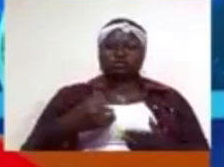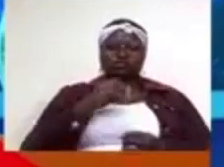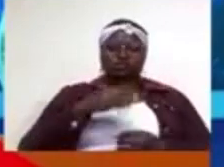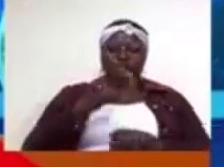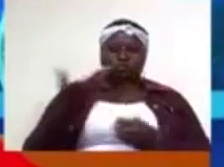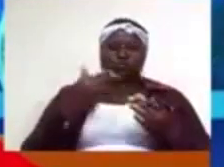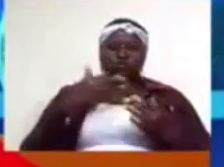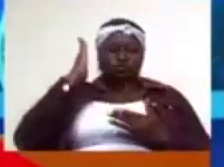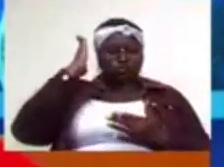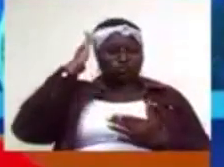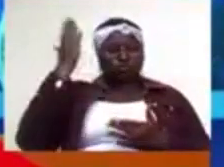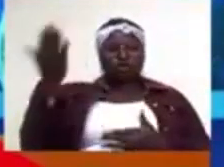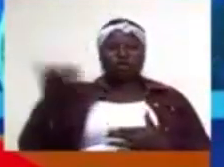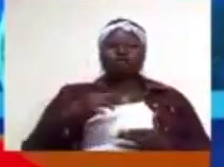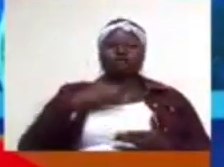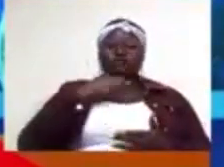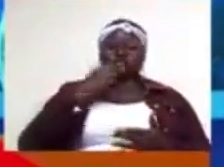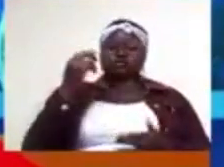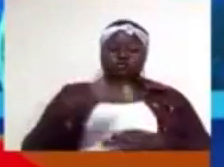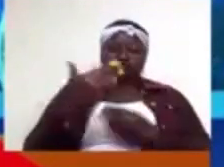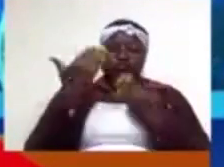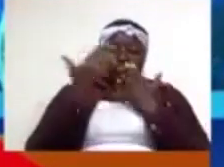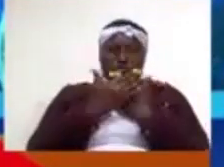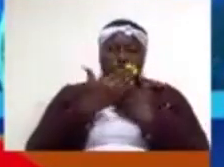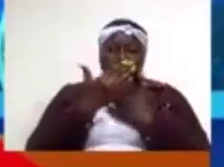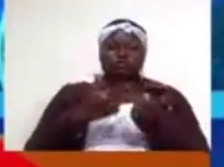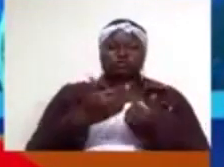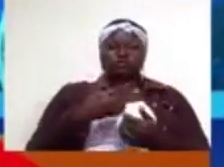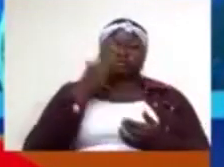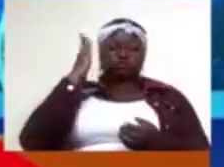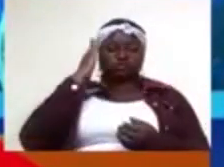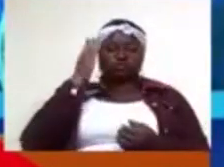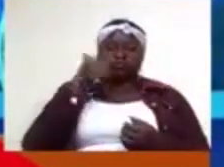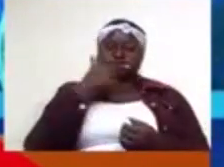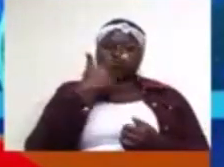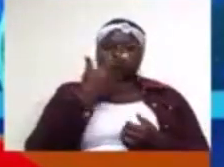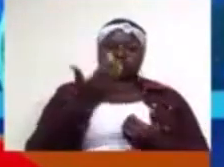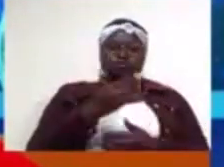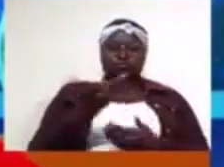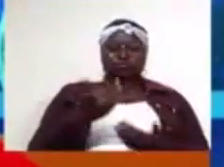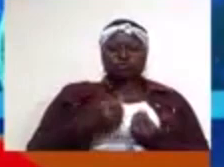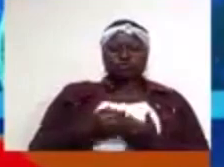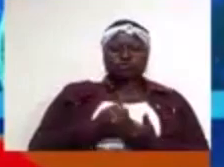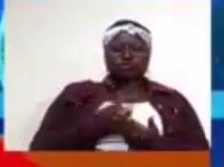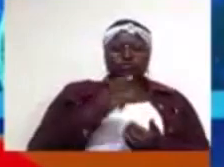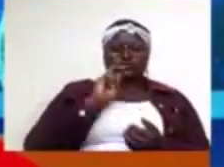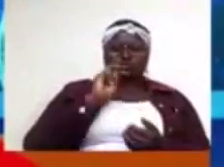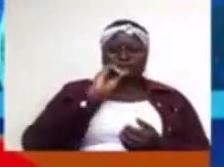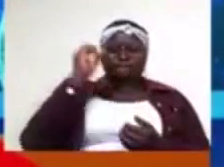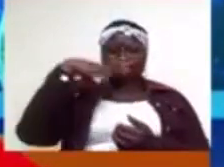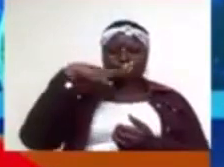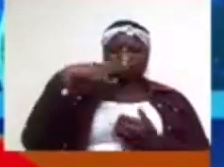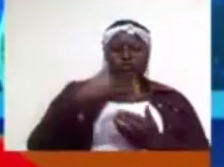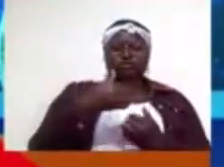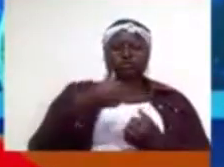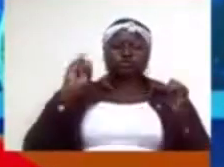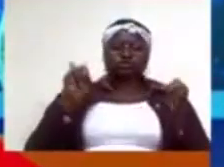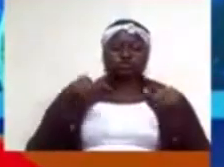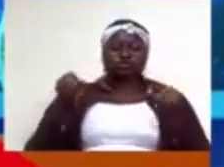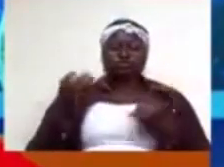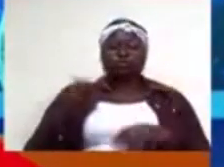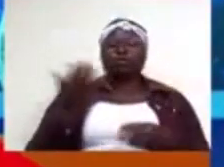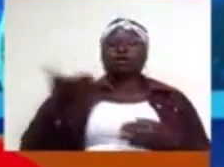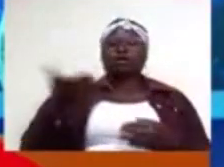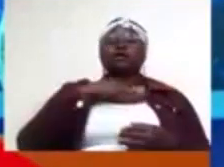niguo tukorwo tukimenya mugeni wito utukwa umuthi no na umuthi direnda tukorwo tukimurika ndeto igimaine no ria juraga